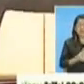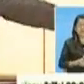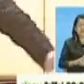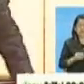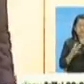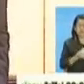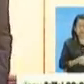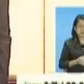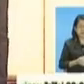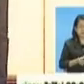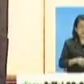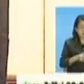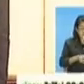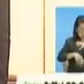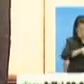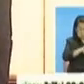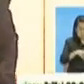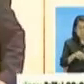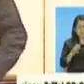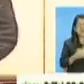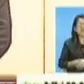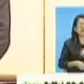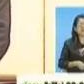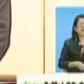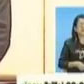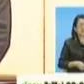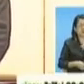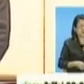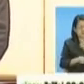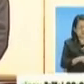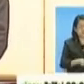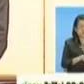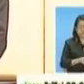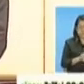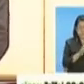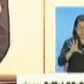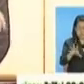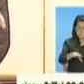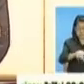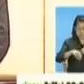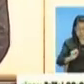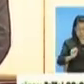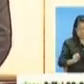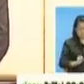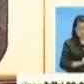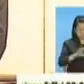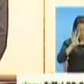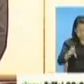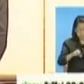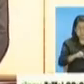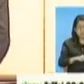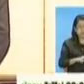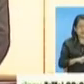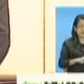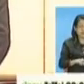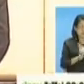หมไม่เป็นการแสดงความไม่พอใจและตำรวจจะไปจับได้ยังไงฮะบ้านเมืองมันมีกฎเกณฑ์กติกาถ้